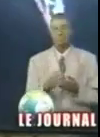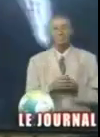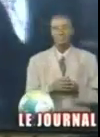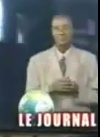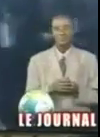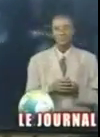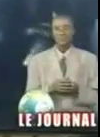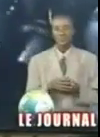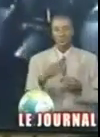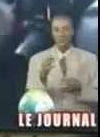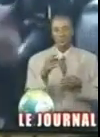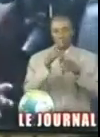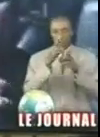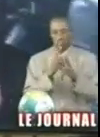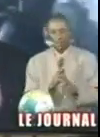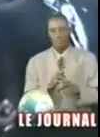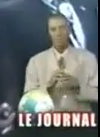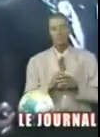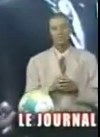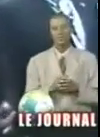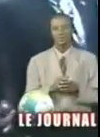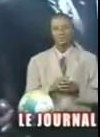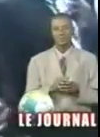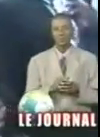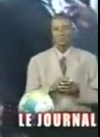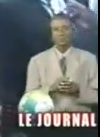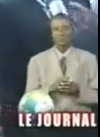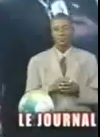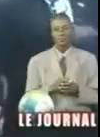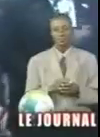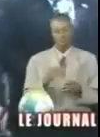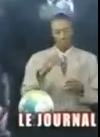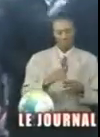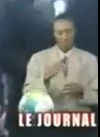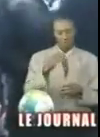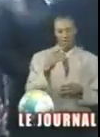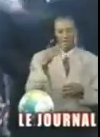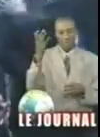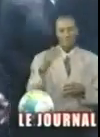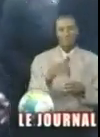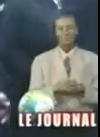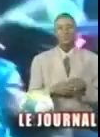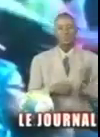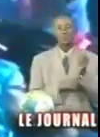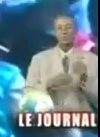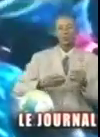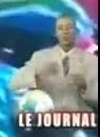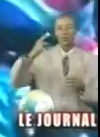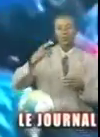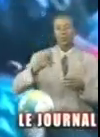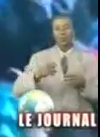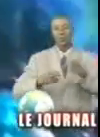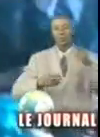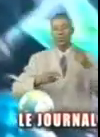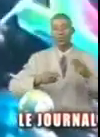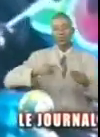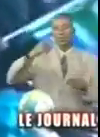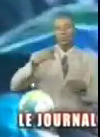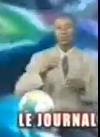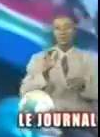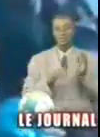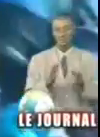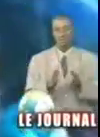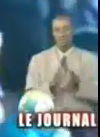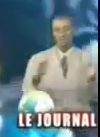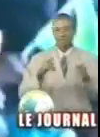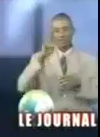hommages se succèdent. Tour à tour, du haut de la tribune du stade, plusieurs hautes personnalités, notamment le secrétaire général